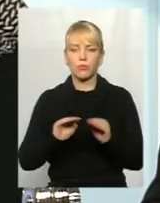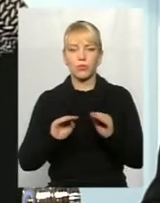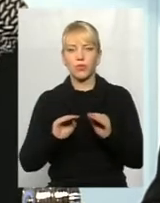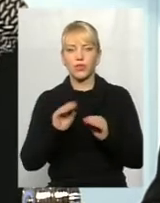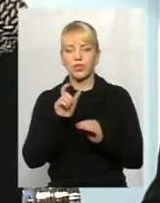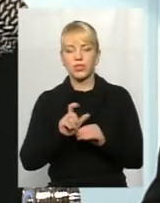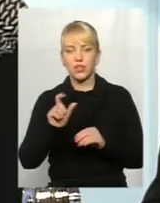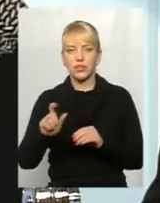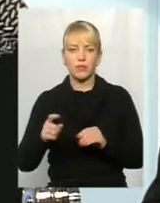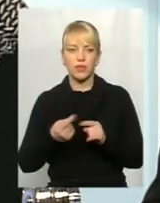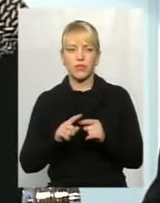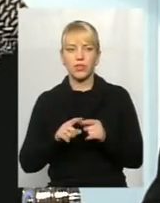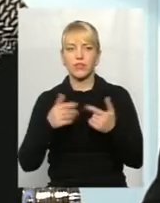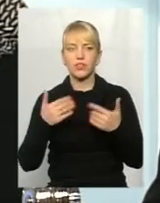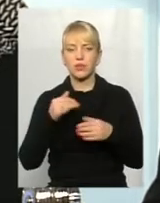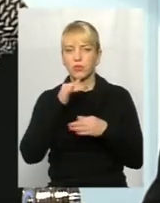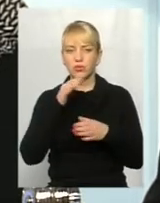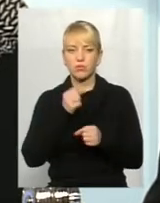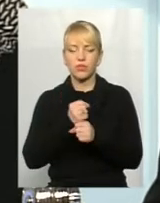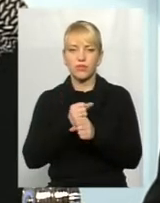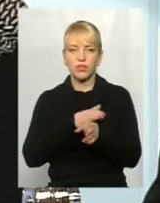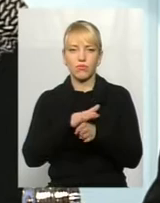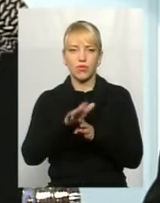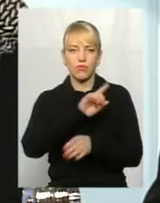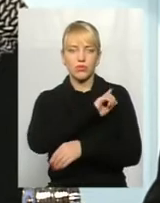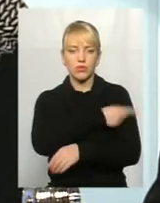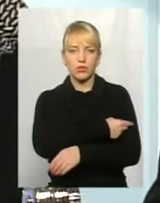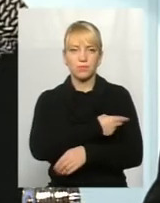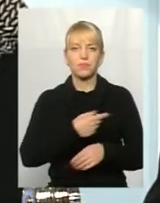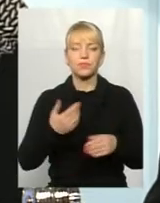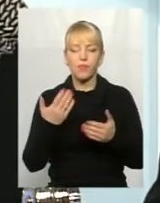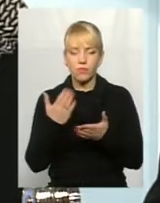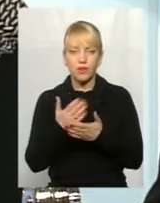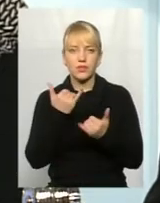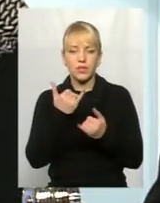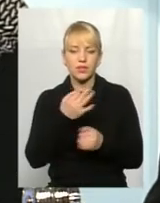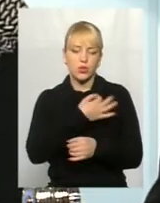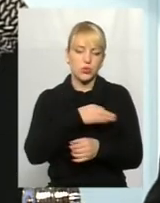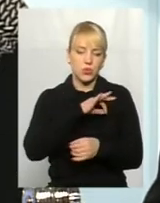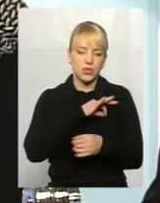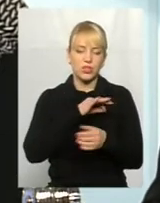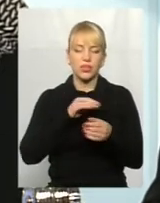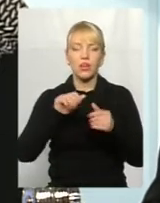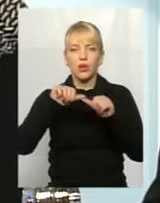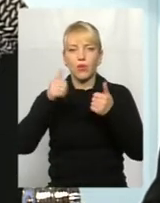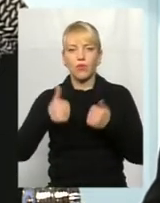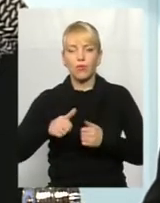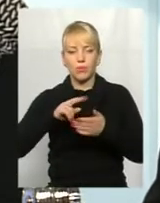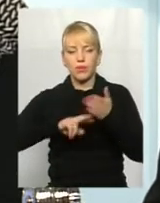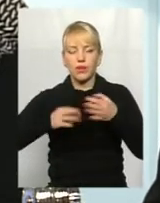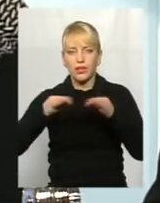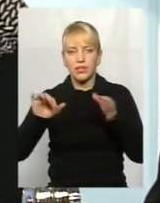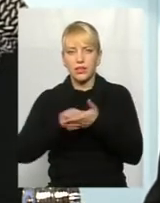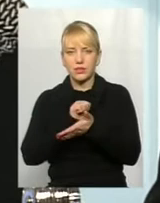Звичайно, вони ще не можуть поки що працювати на повну силу, де таке чисто юридичне оформлення ліцензій, ліцензій на